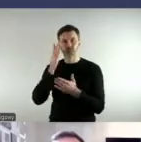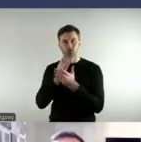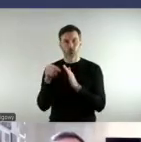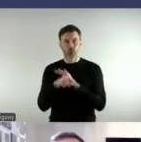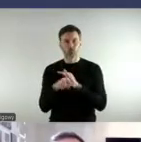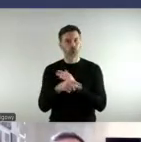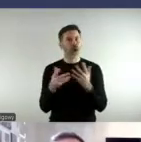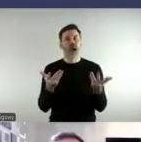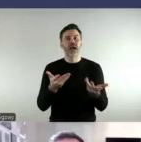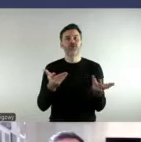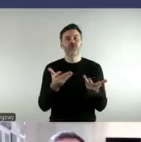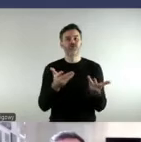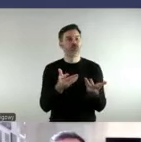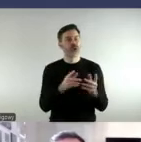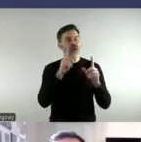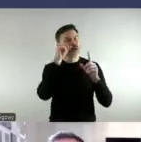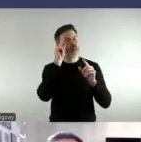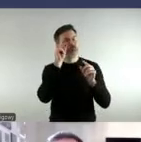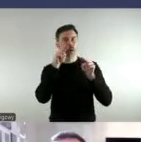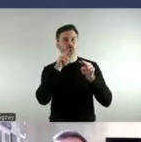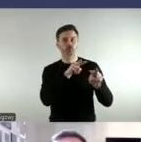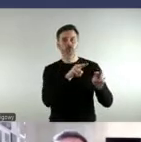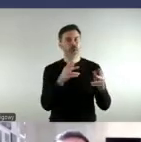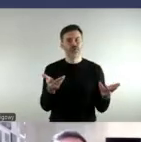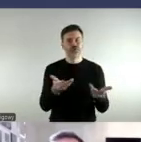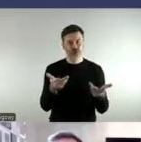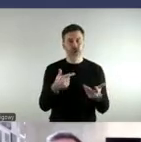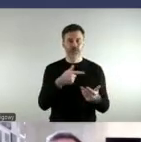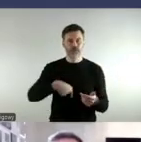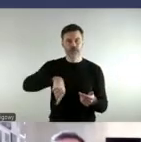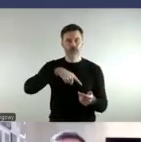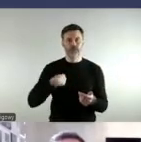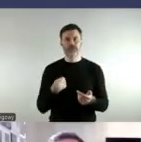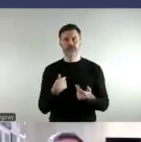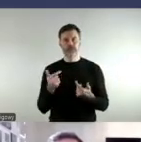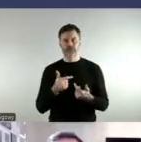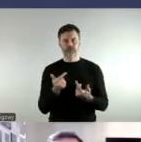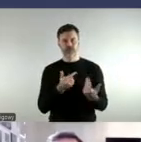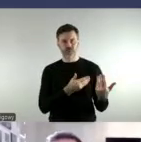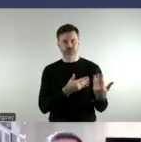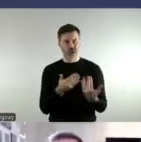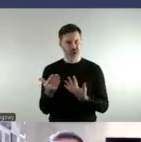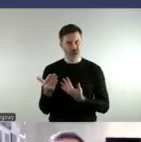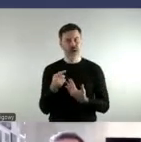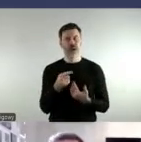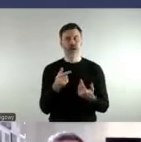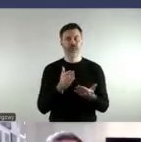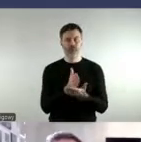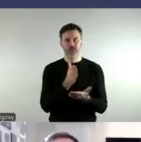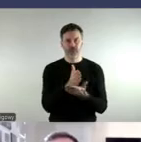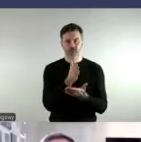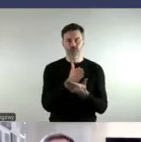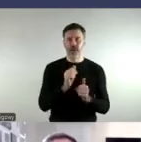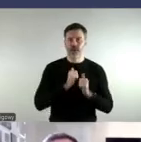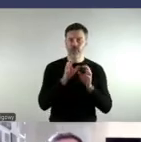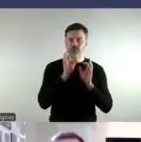buildings, w jakiegoś how to możliwości ensure them pobytu lub przetrwania przez ten okres, w którym oni the odzyskają possibility swoje, że tak powiem, normalne warunki to bytowe. stay